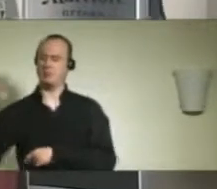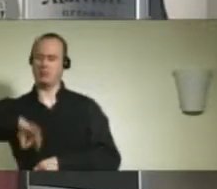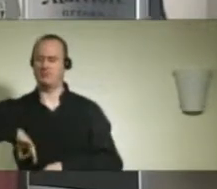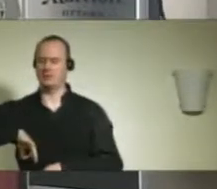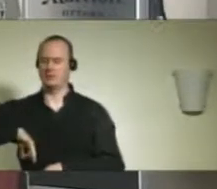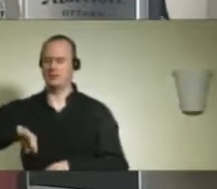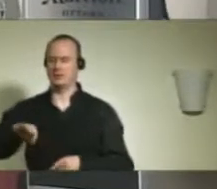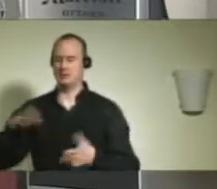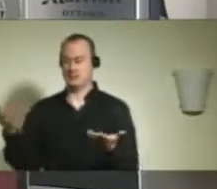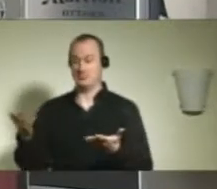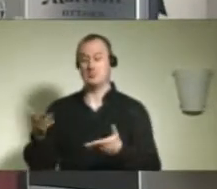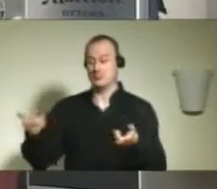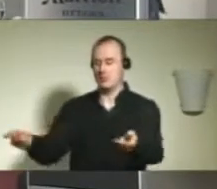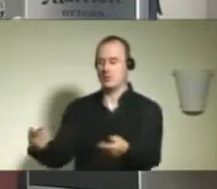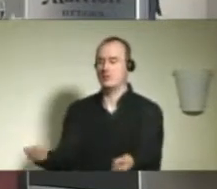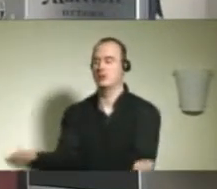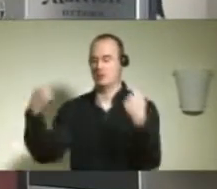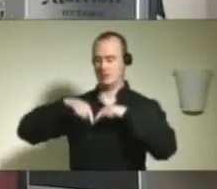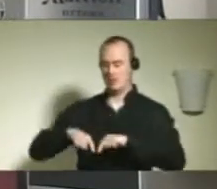travail, probablement?